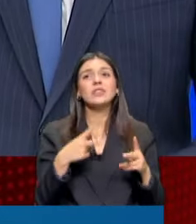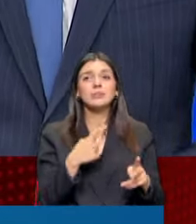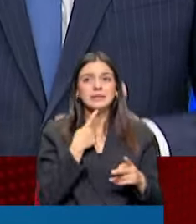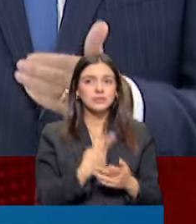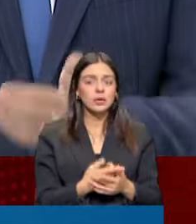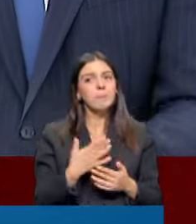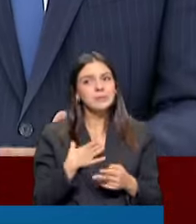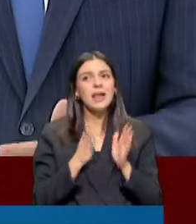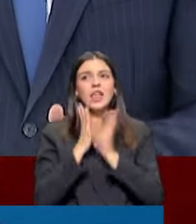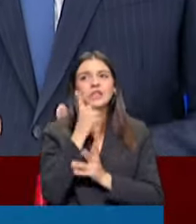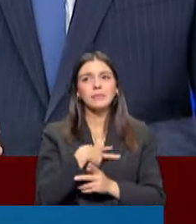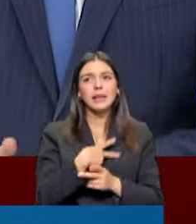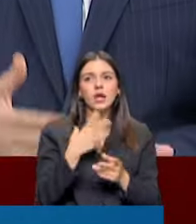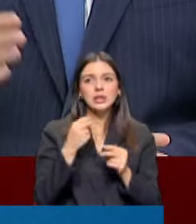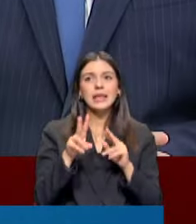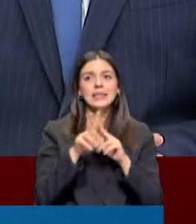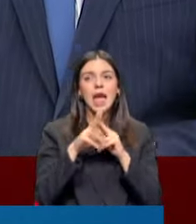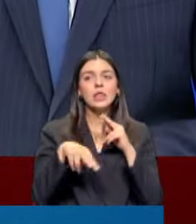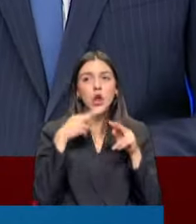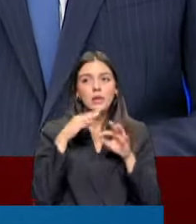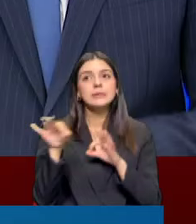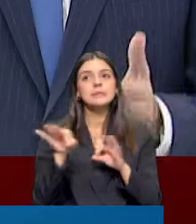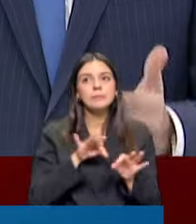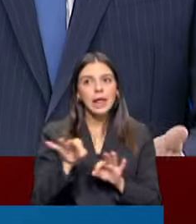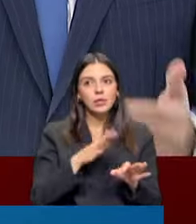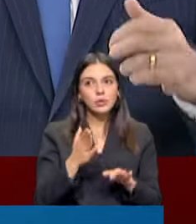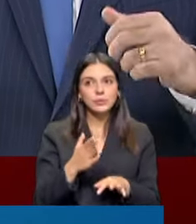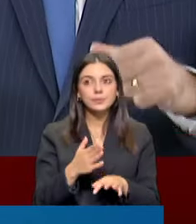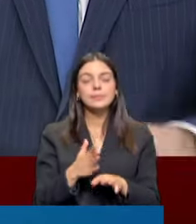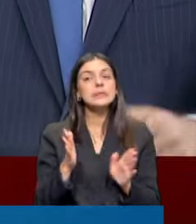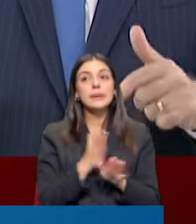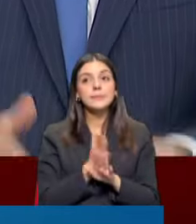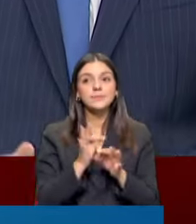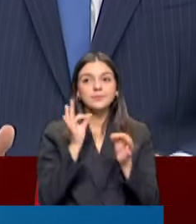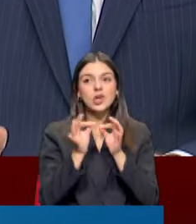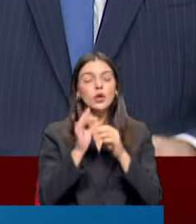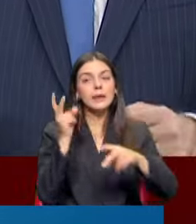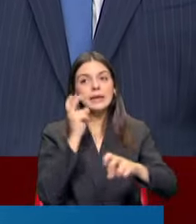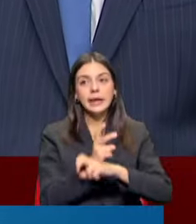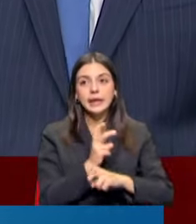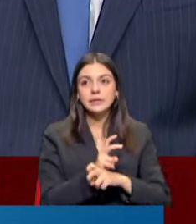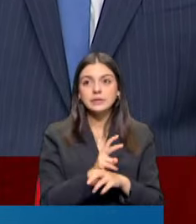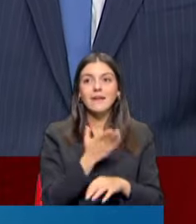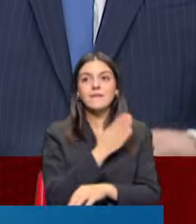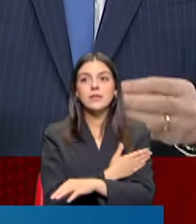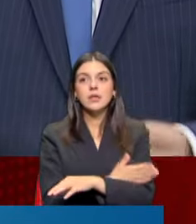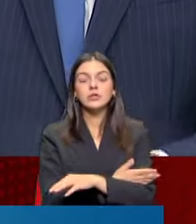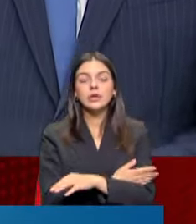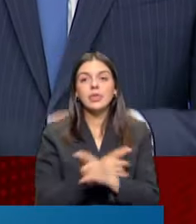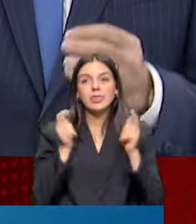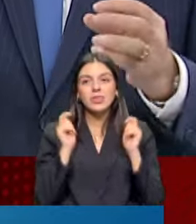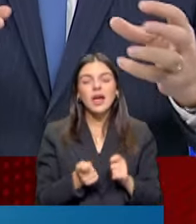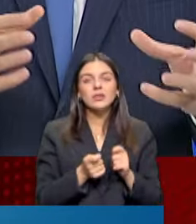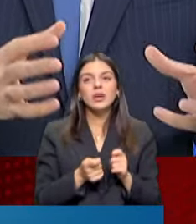mısınız diyor. Biz de Ataşehir Belediyesi olarak kent lokantamızı planlıyoruz. Çünkü ekonomik kriz vatandaşın